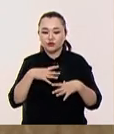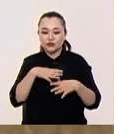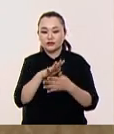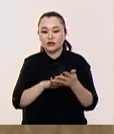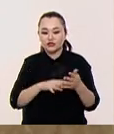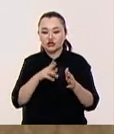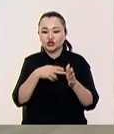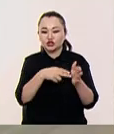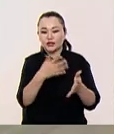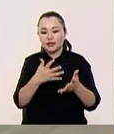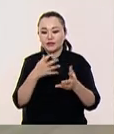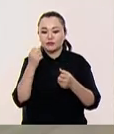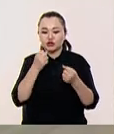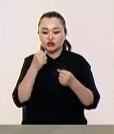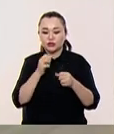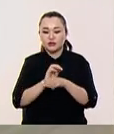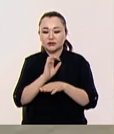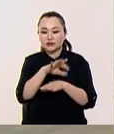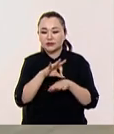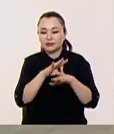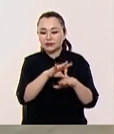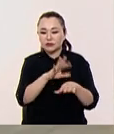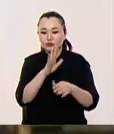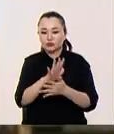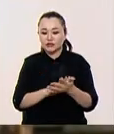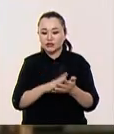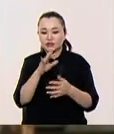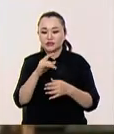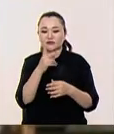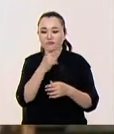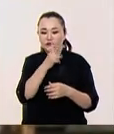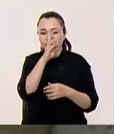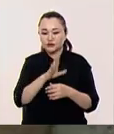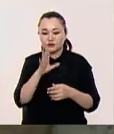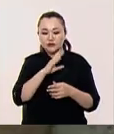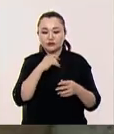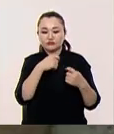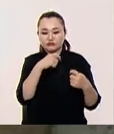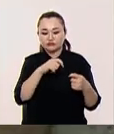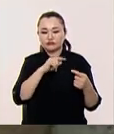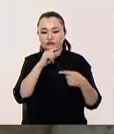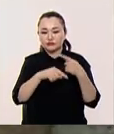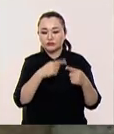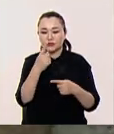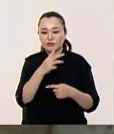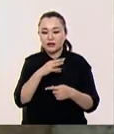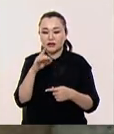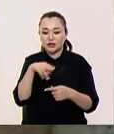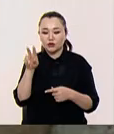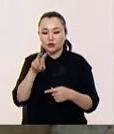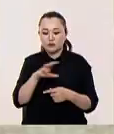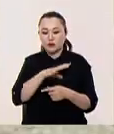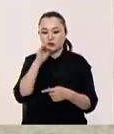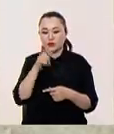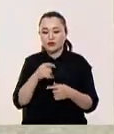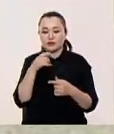қарай теміржолмен немесе автокөлікпен тауар тасымалдана бермек. Айта кетейік, екі ел арасындағы тауар айналымы былтыр 1 миллиард доллар болатын. Украинадан